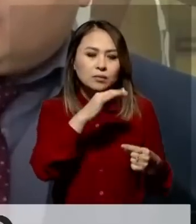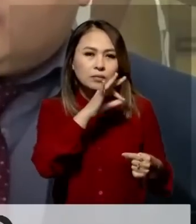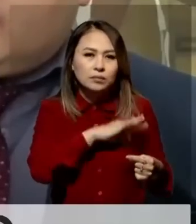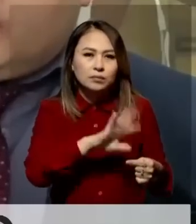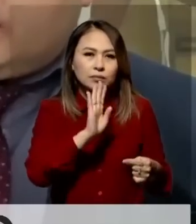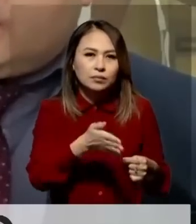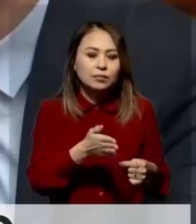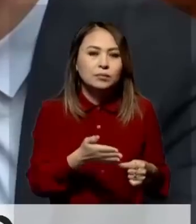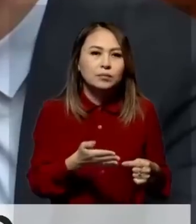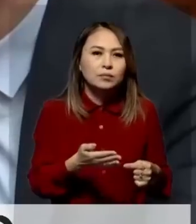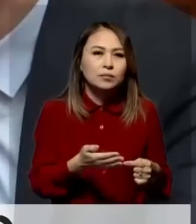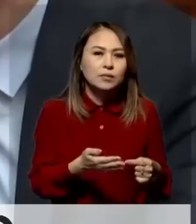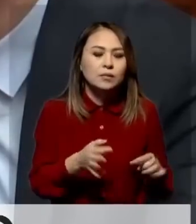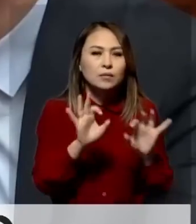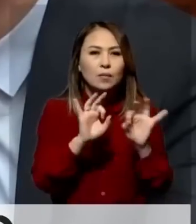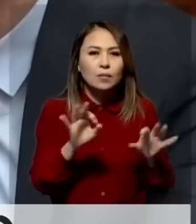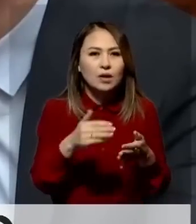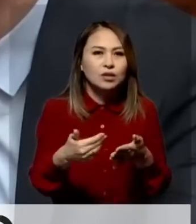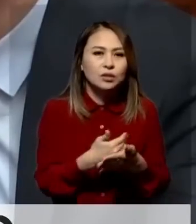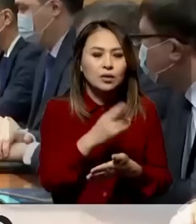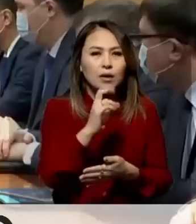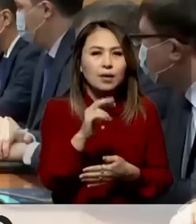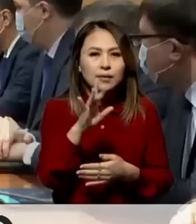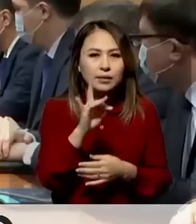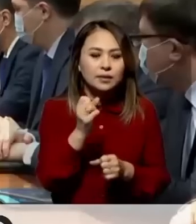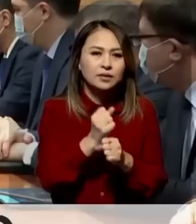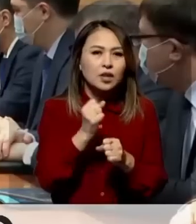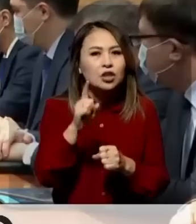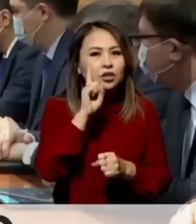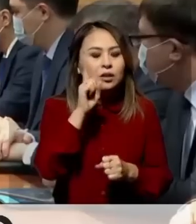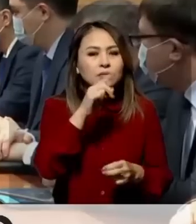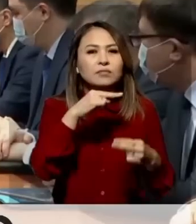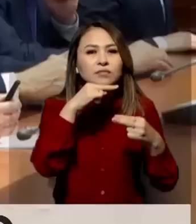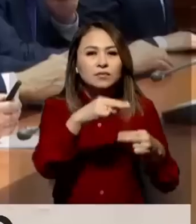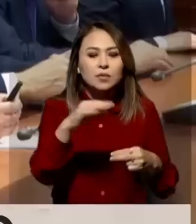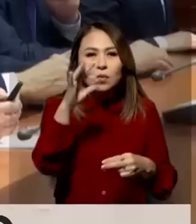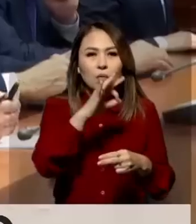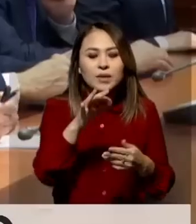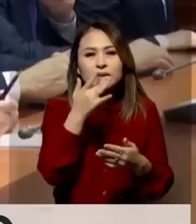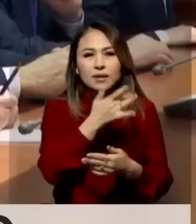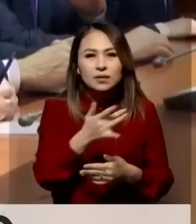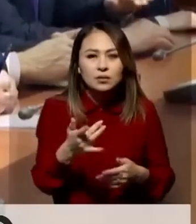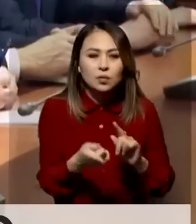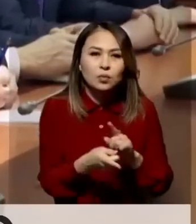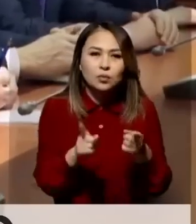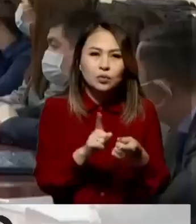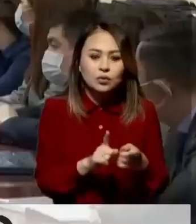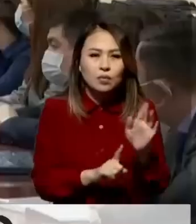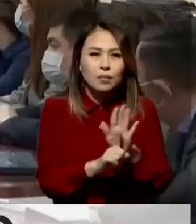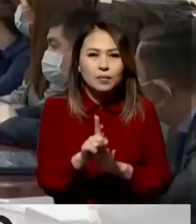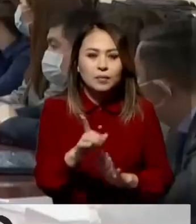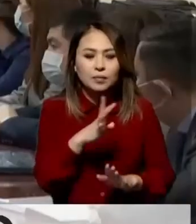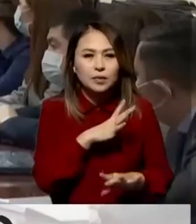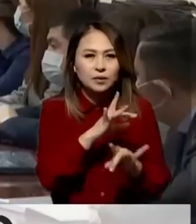қол жеткізетін сияқтымыз. Сарапшылар жаңа кадрларға, әсіресе жастарға көңіл бөлінуі саясаттағы оң өзгерістердің басы деп